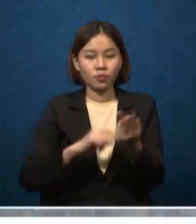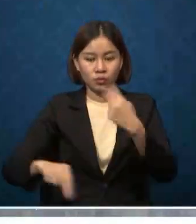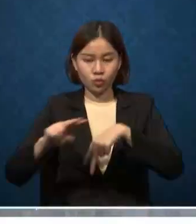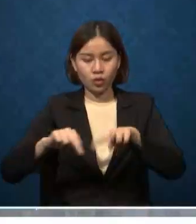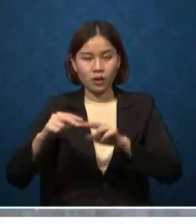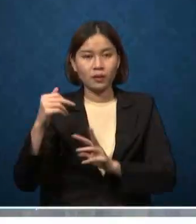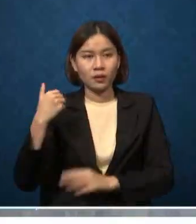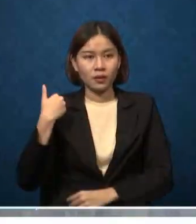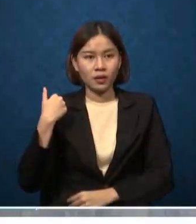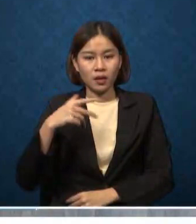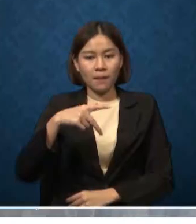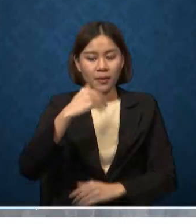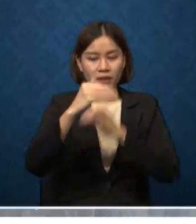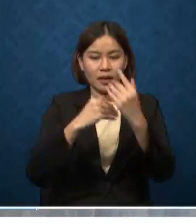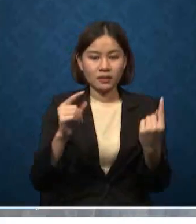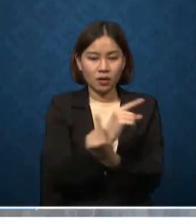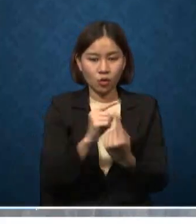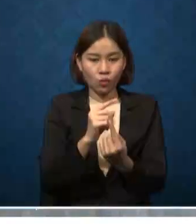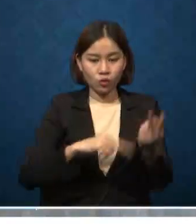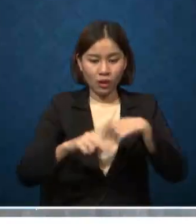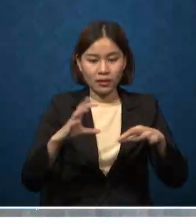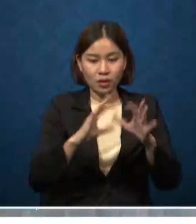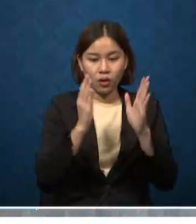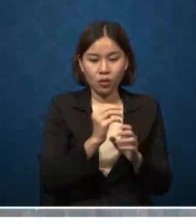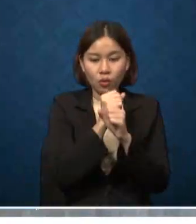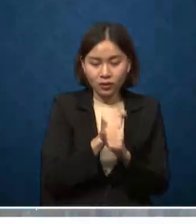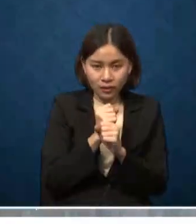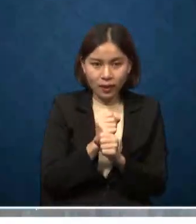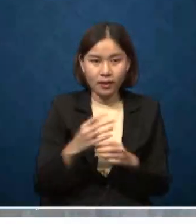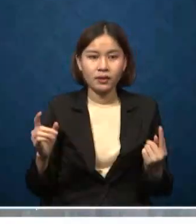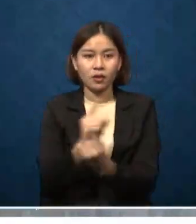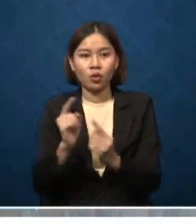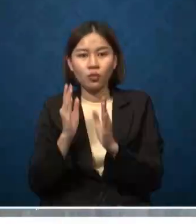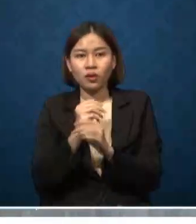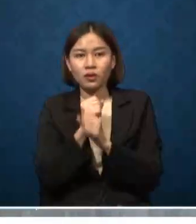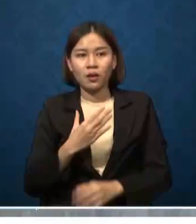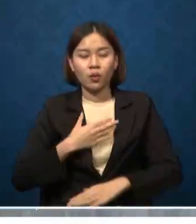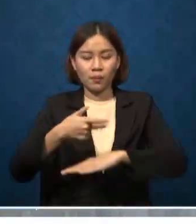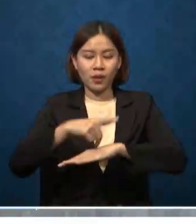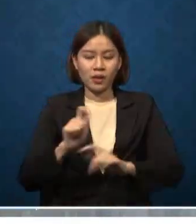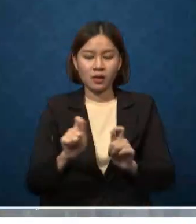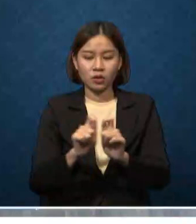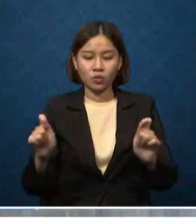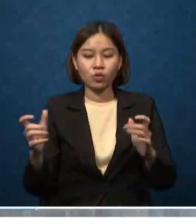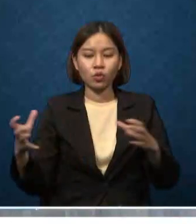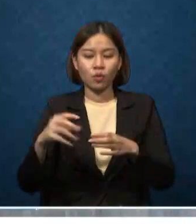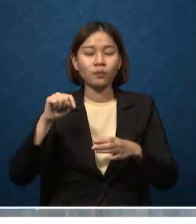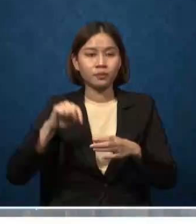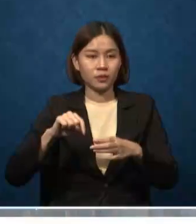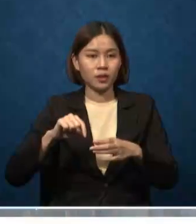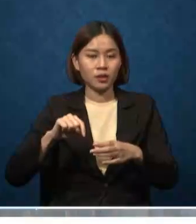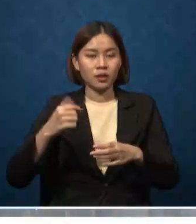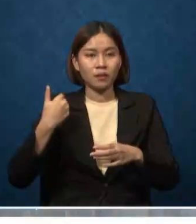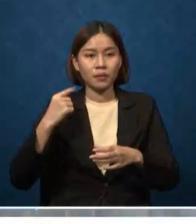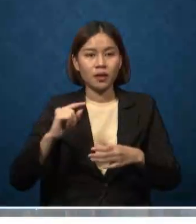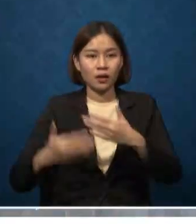พัฒนาสังคมเราดูแลเรื่องกิจการผู้สูงอายุกับสังคมสูงวัยผมเป็นประธานอนุกรรมาธิการชุดนั้นแล้วก็ได้มี